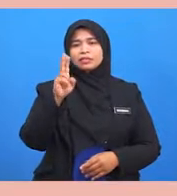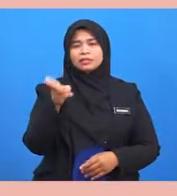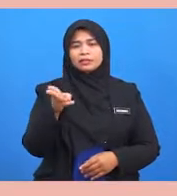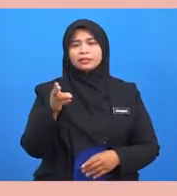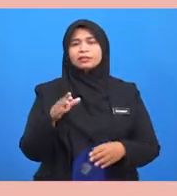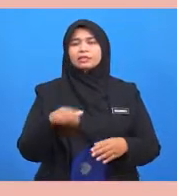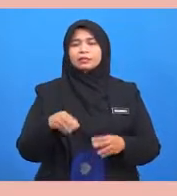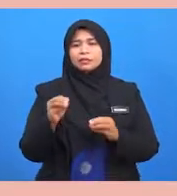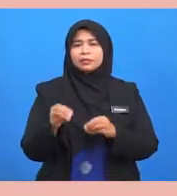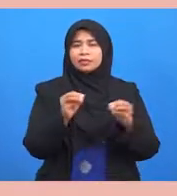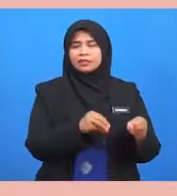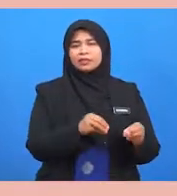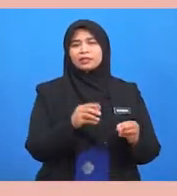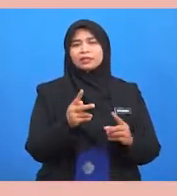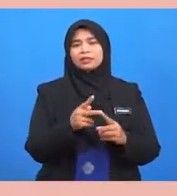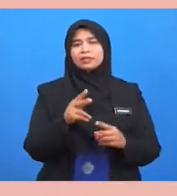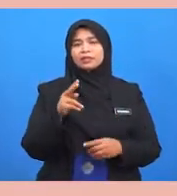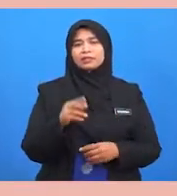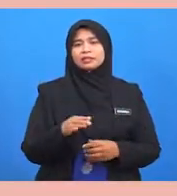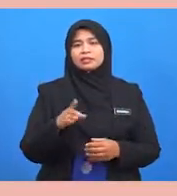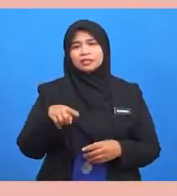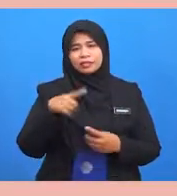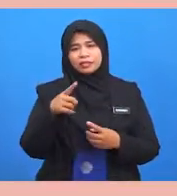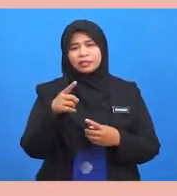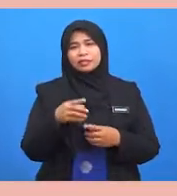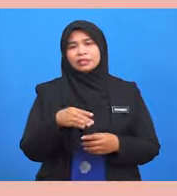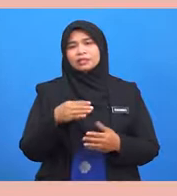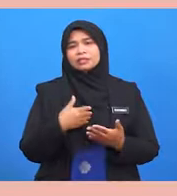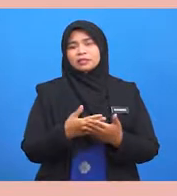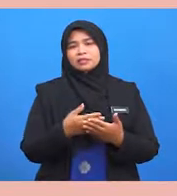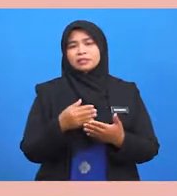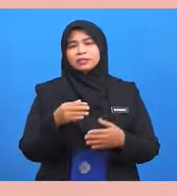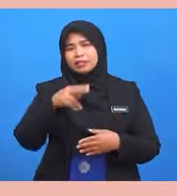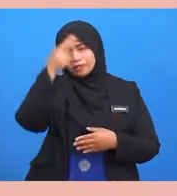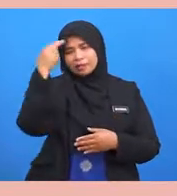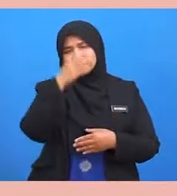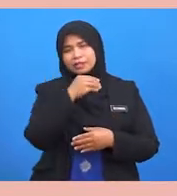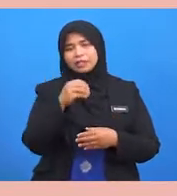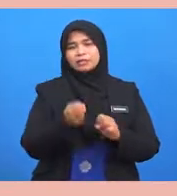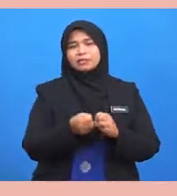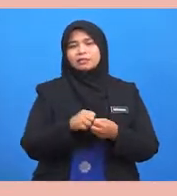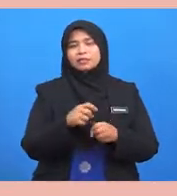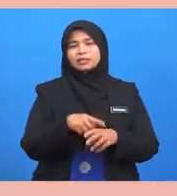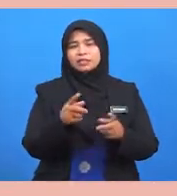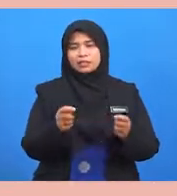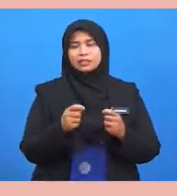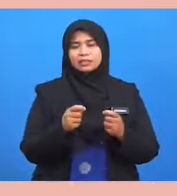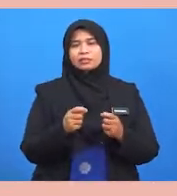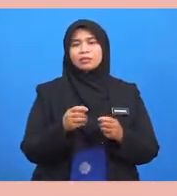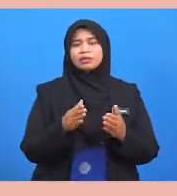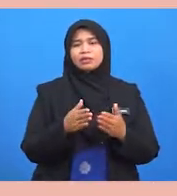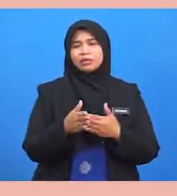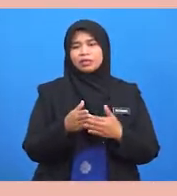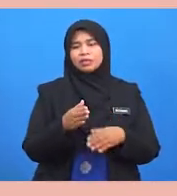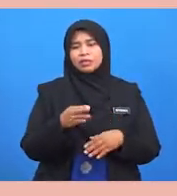ke sana, hingga akhirnya Nabi dan para sahabat diterima baik oleh Raja Habsyah